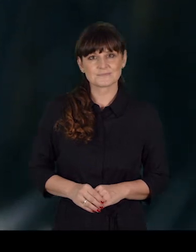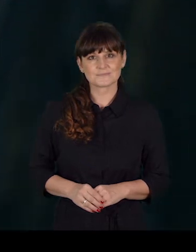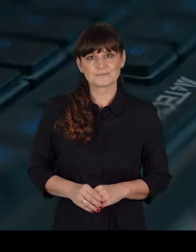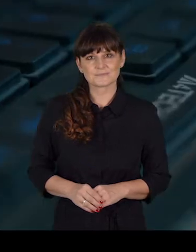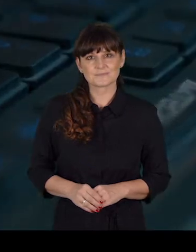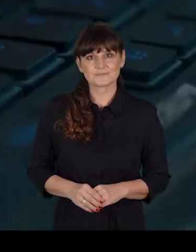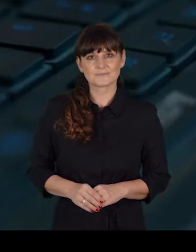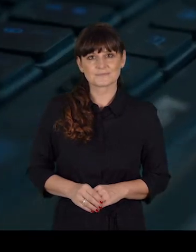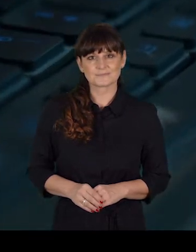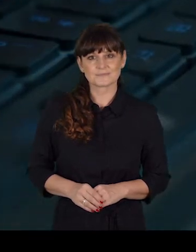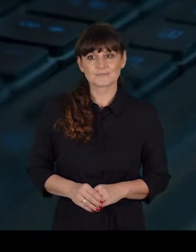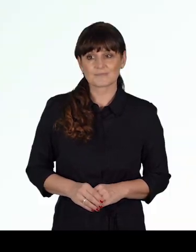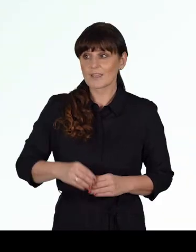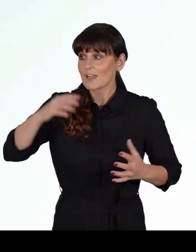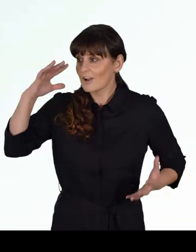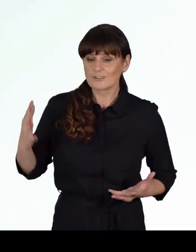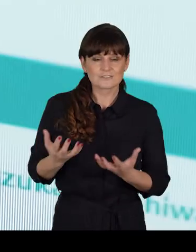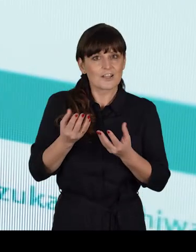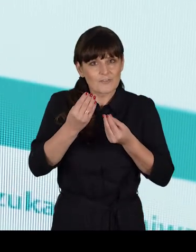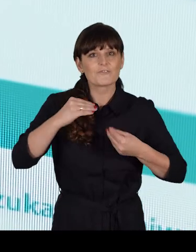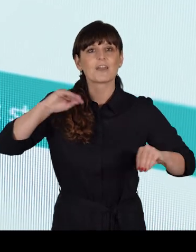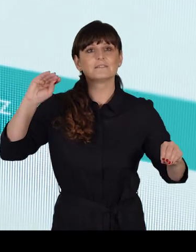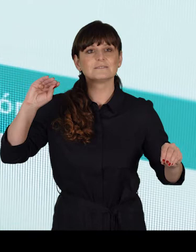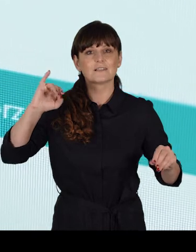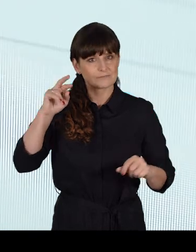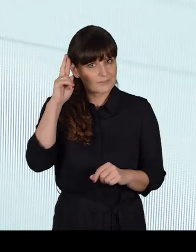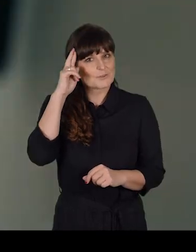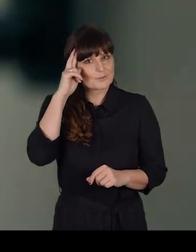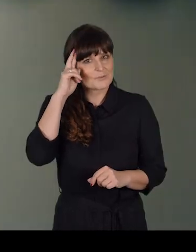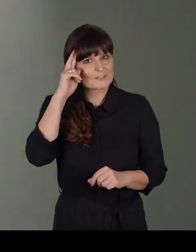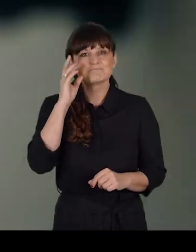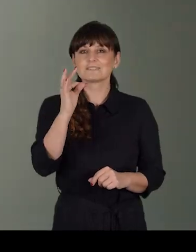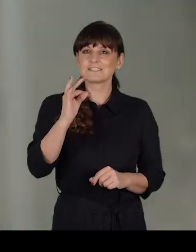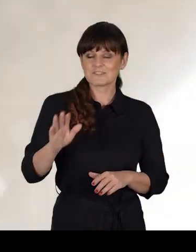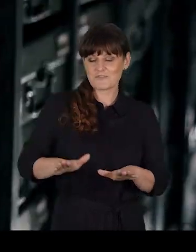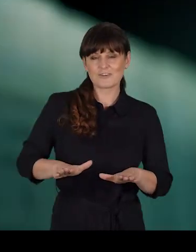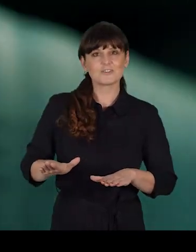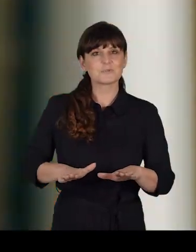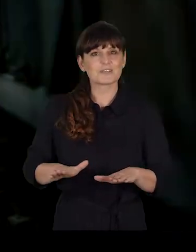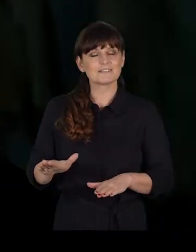odkryjesz więcej i zrozumiesz swoje miejsce.